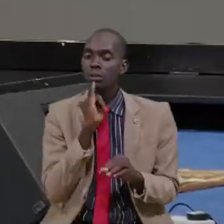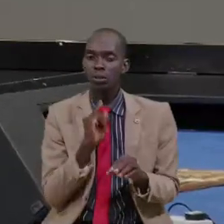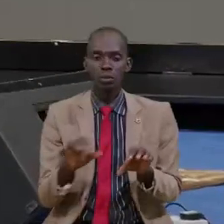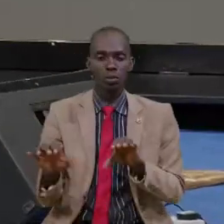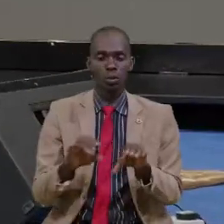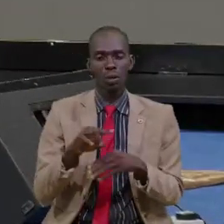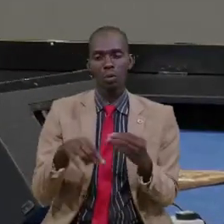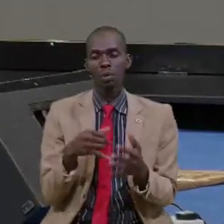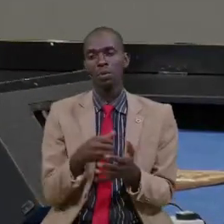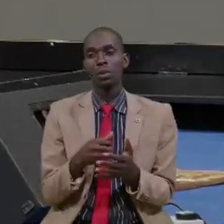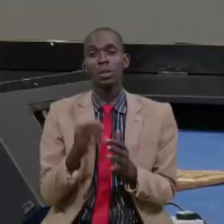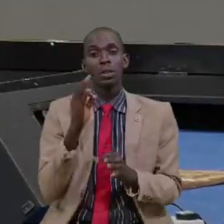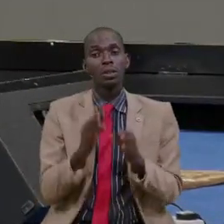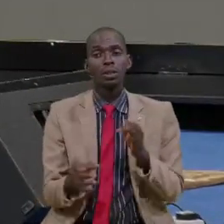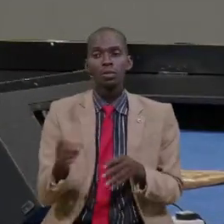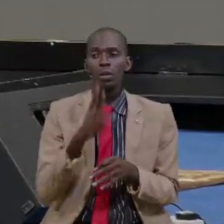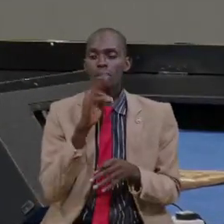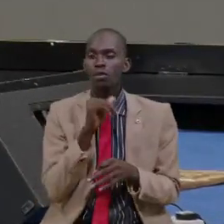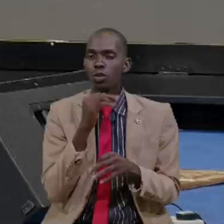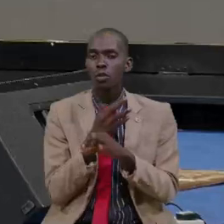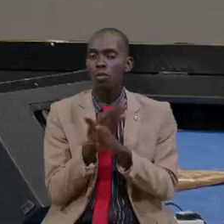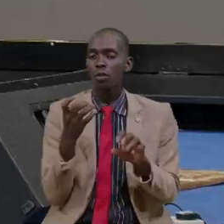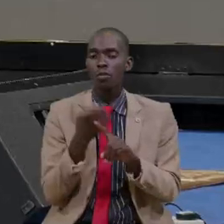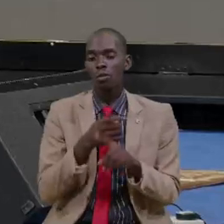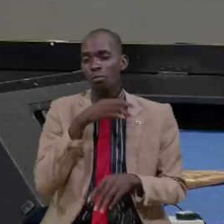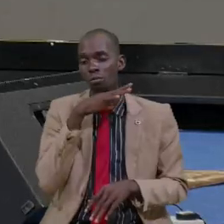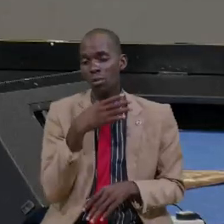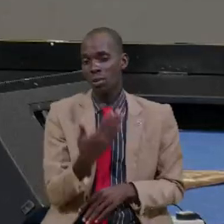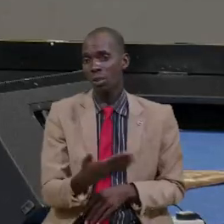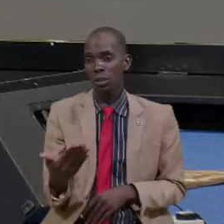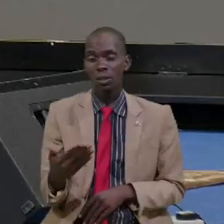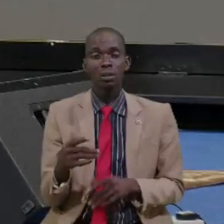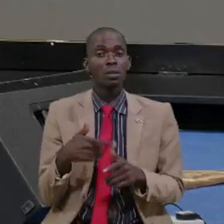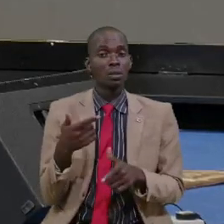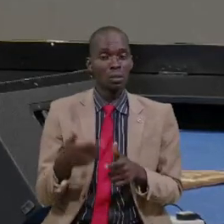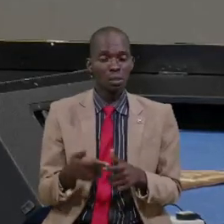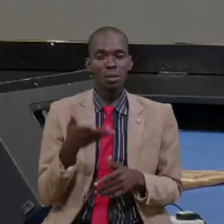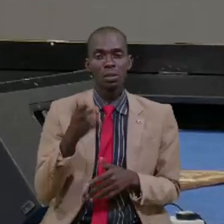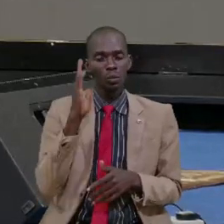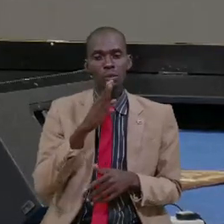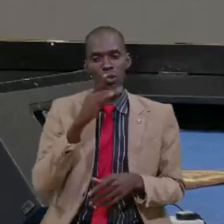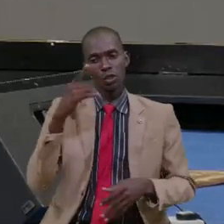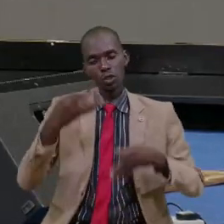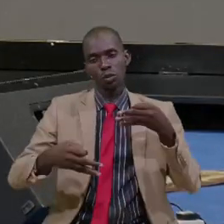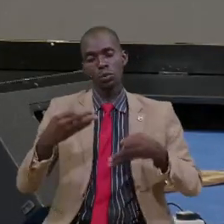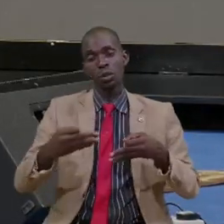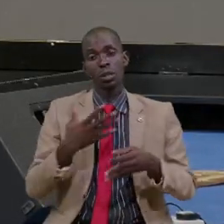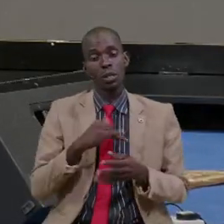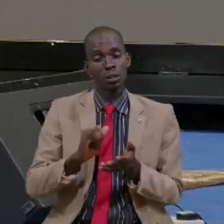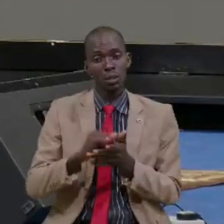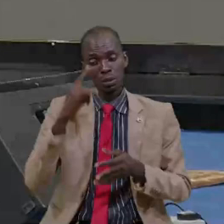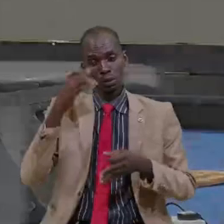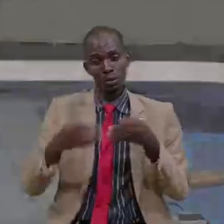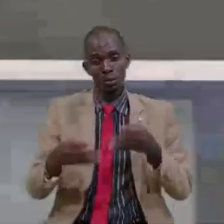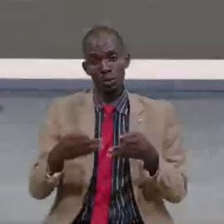fait. Si vous n'êtes pas libéré de la corruption, finalement, la condamnation viendra. Et